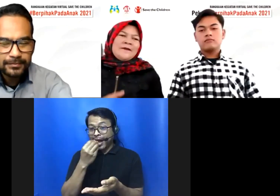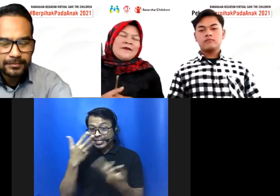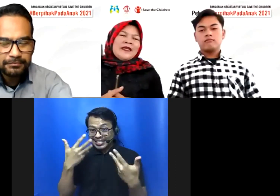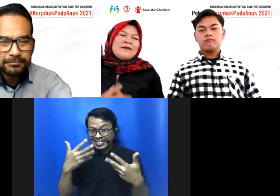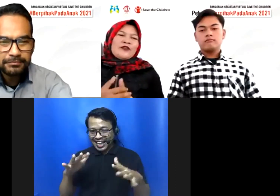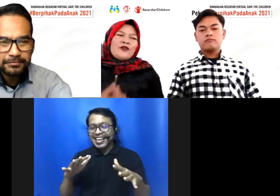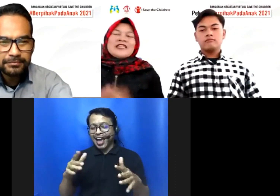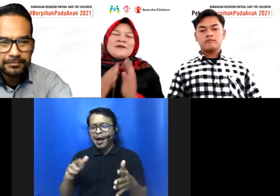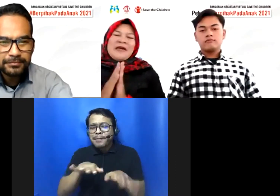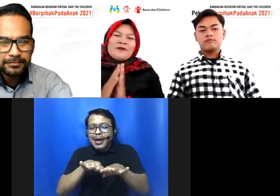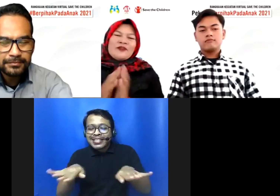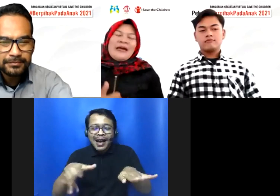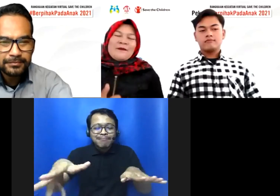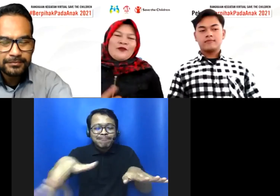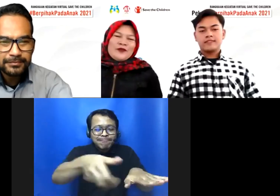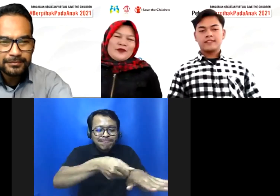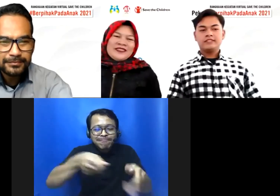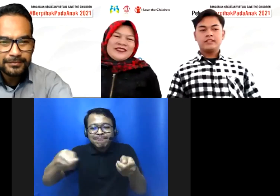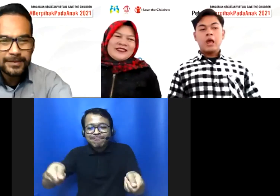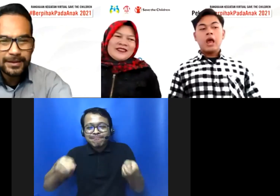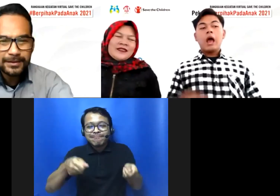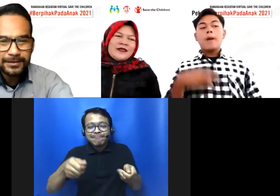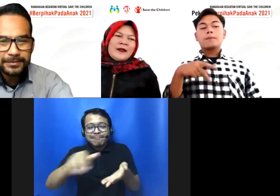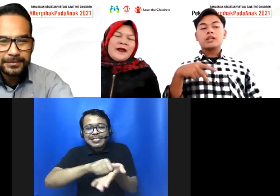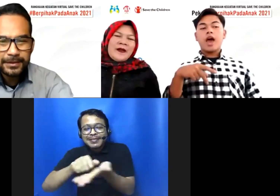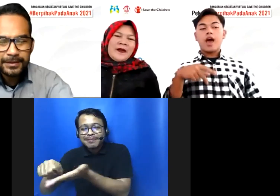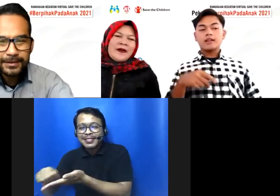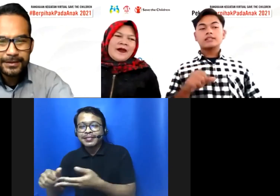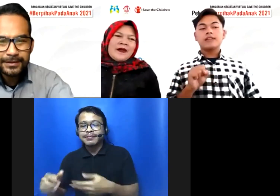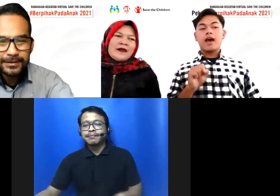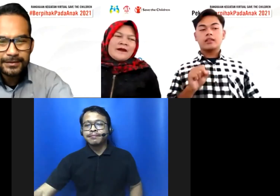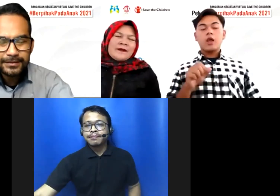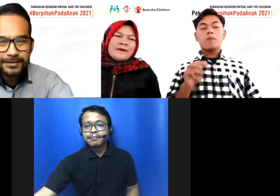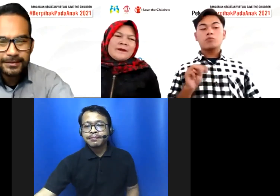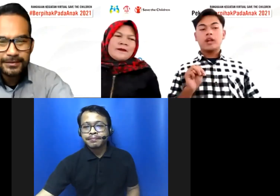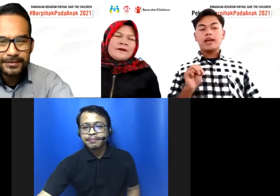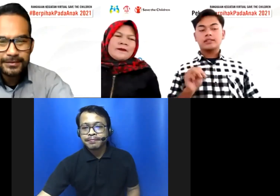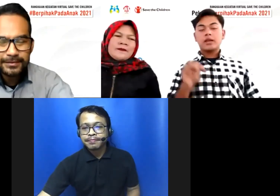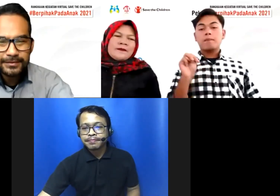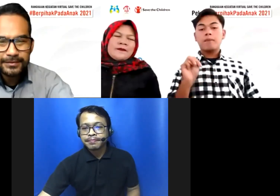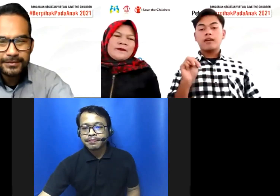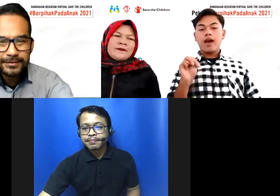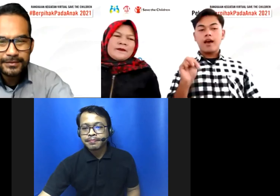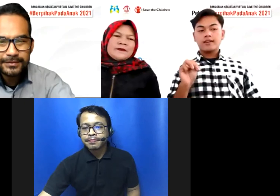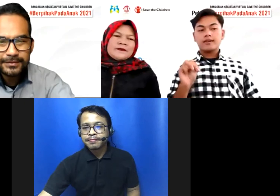juga bertugas menyambut tamu. Oke. Nah, bunga